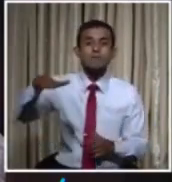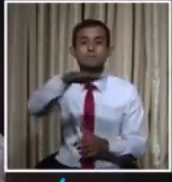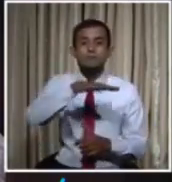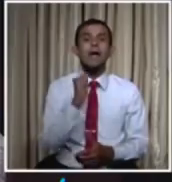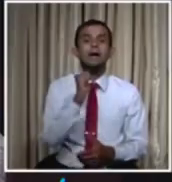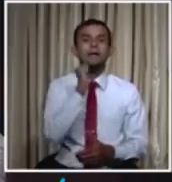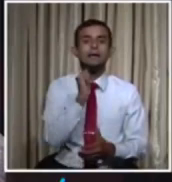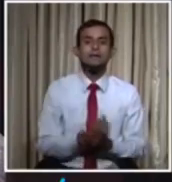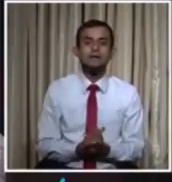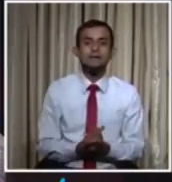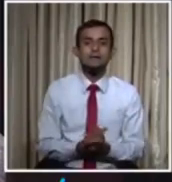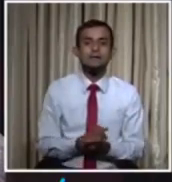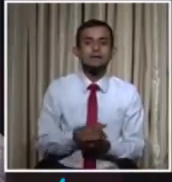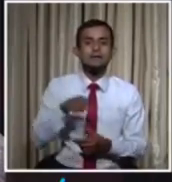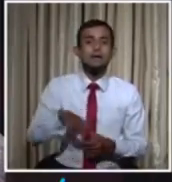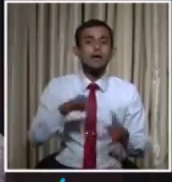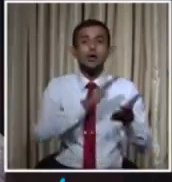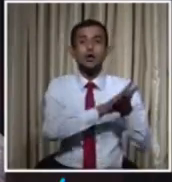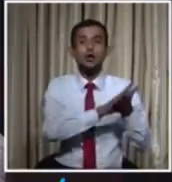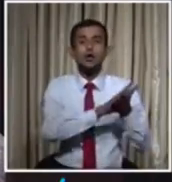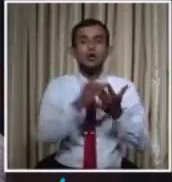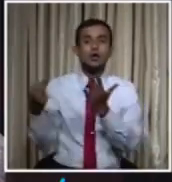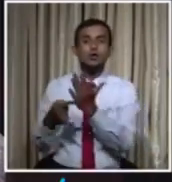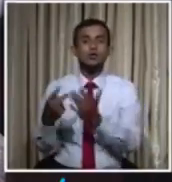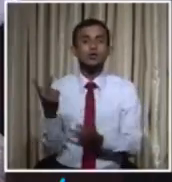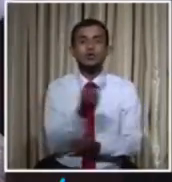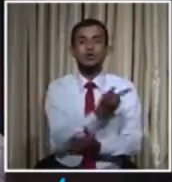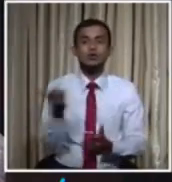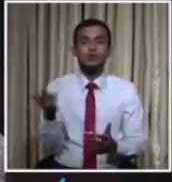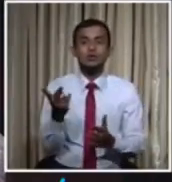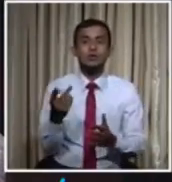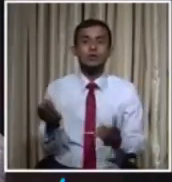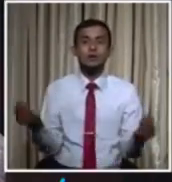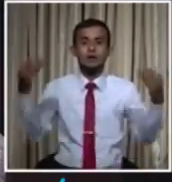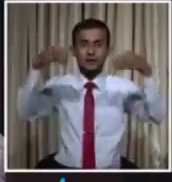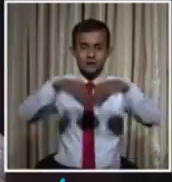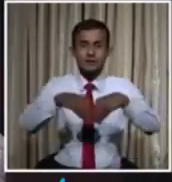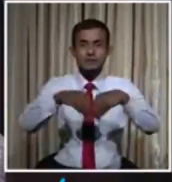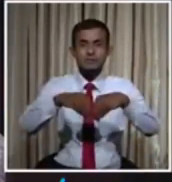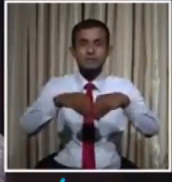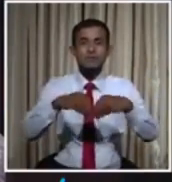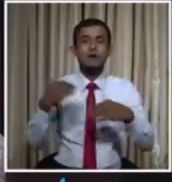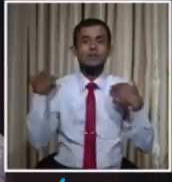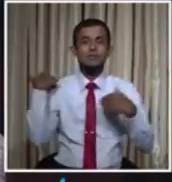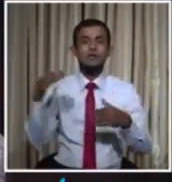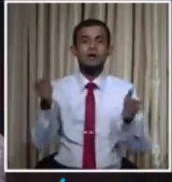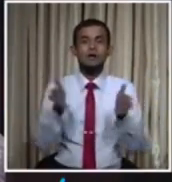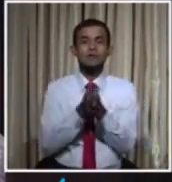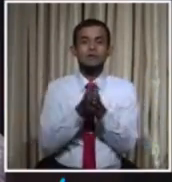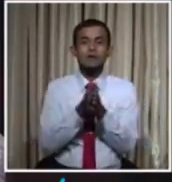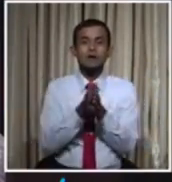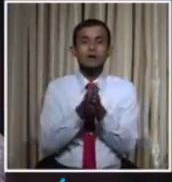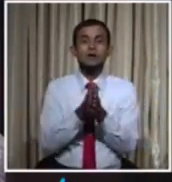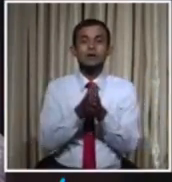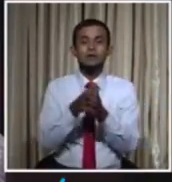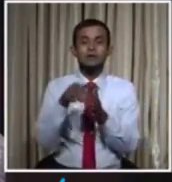සිංගප්පූරුව හැටියට. දැන් හූටුස්ලායි ටුට්සීස්ලායි එකට එක්කහුවෙලා සහෝදරත්වෙන් එකමුතු